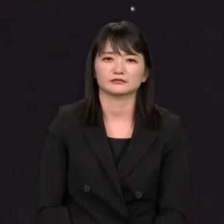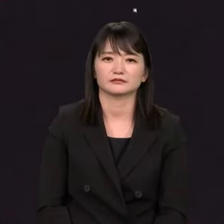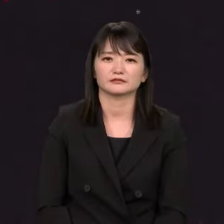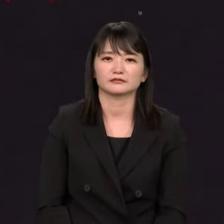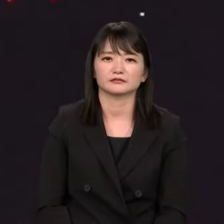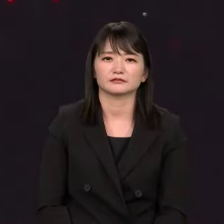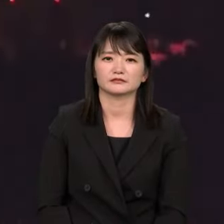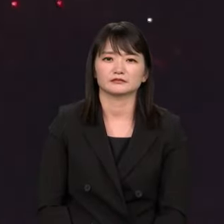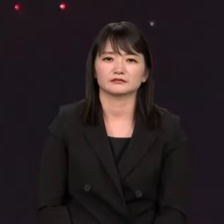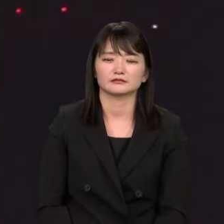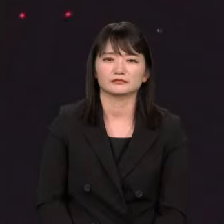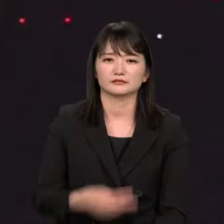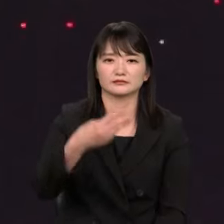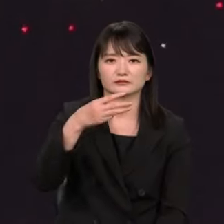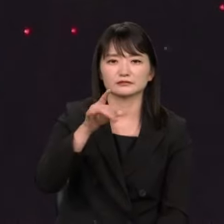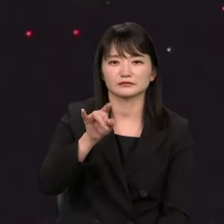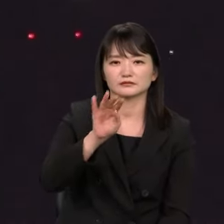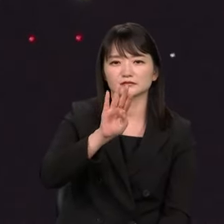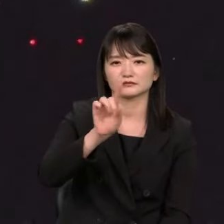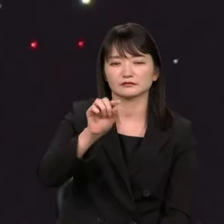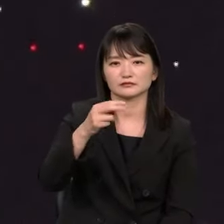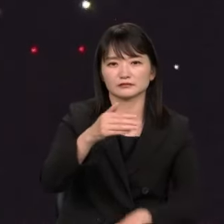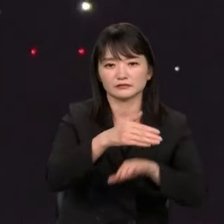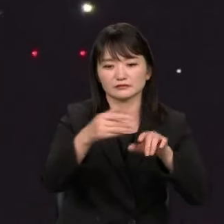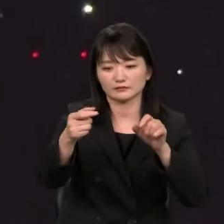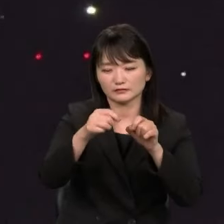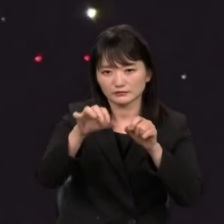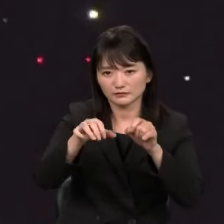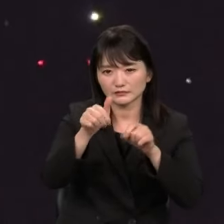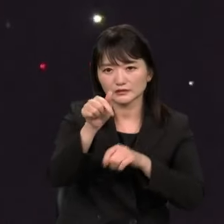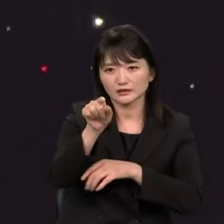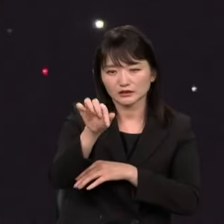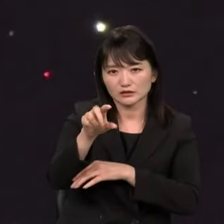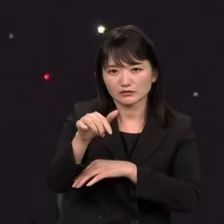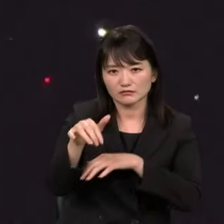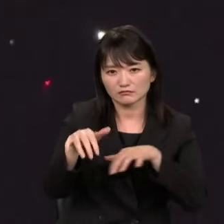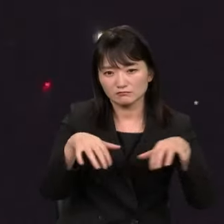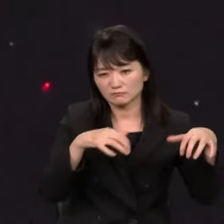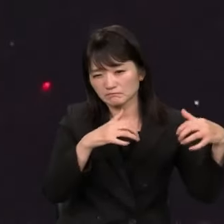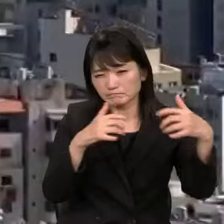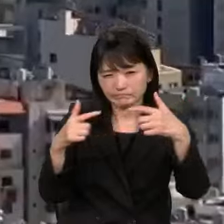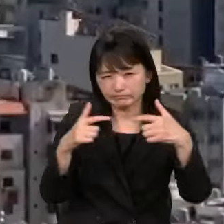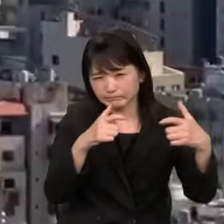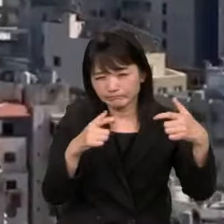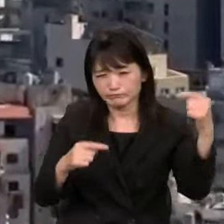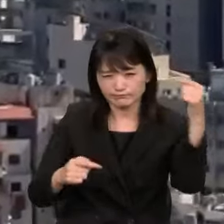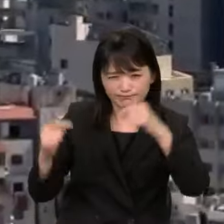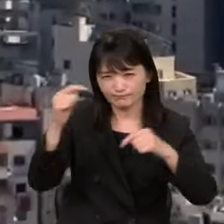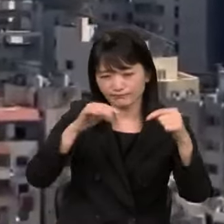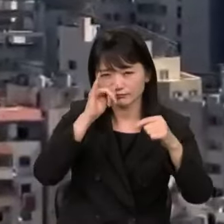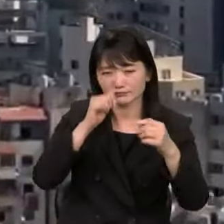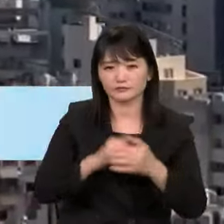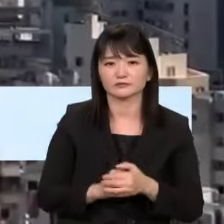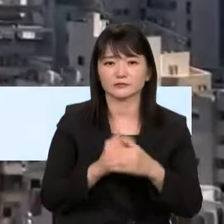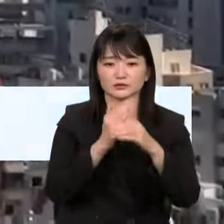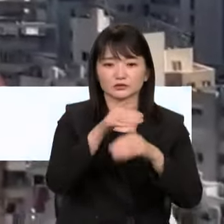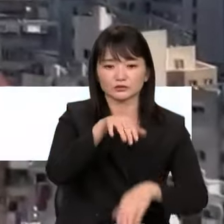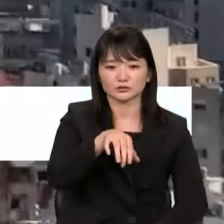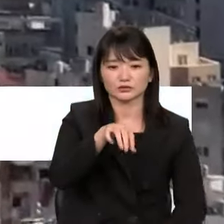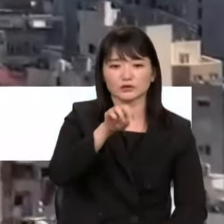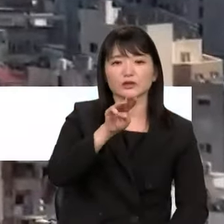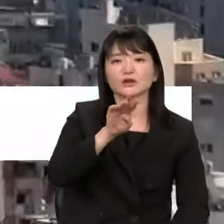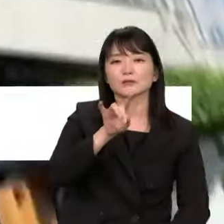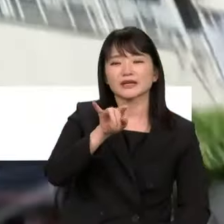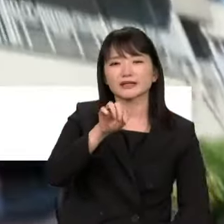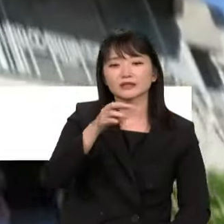기자입니다 레바논 국경을 넘어 라치 스라 수도 베이루트에 또다시